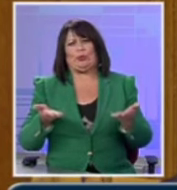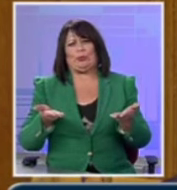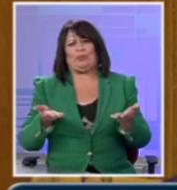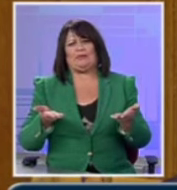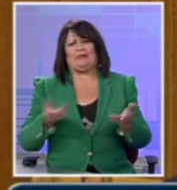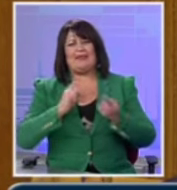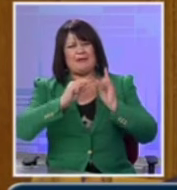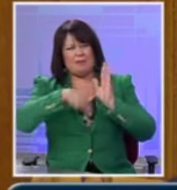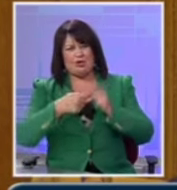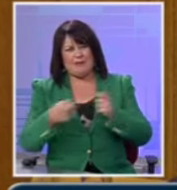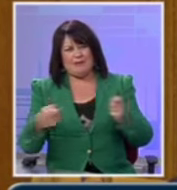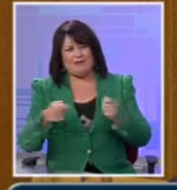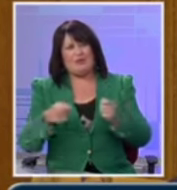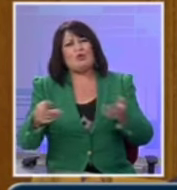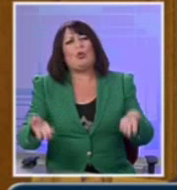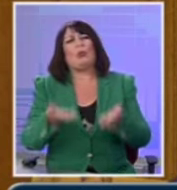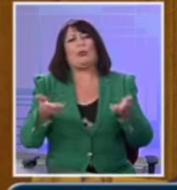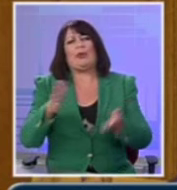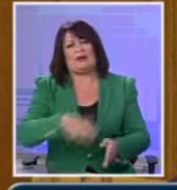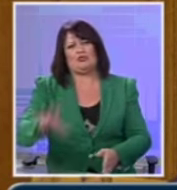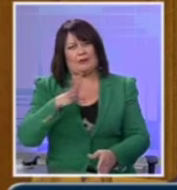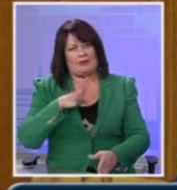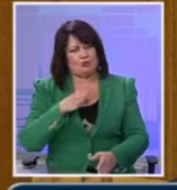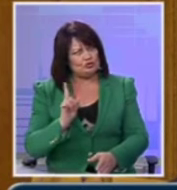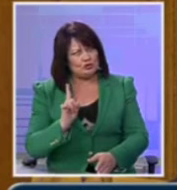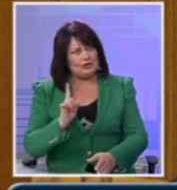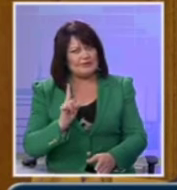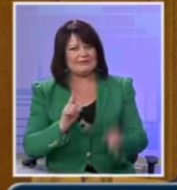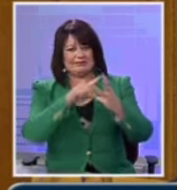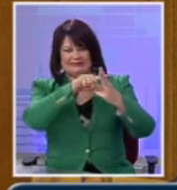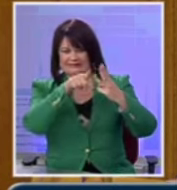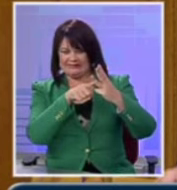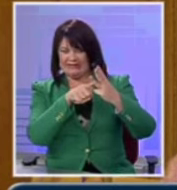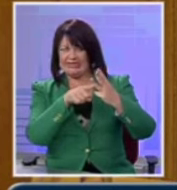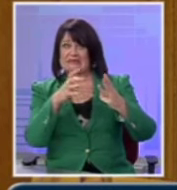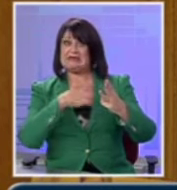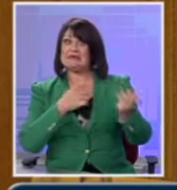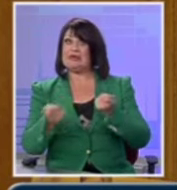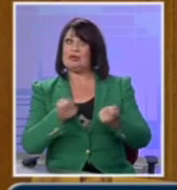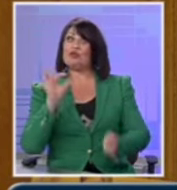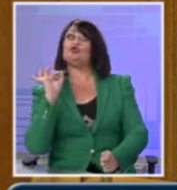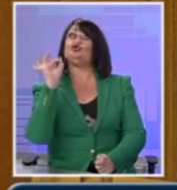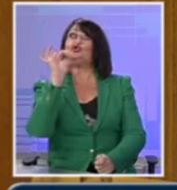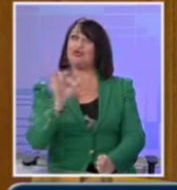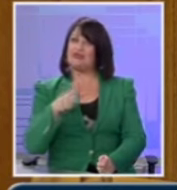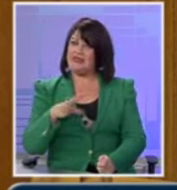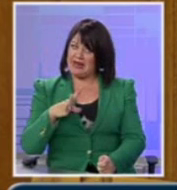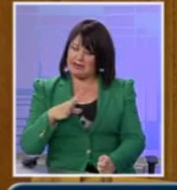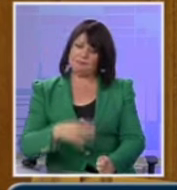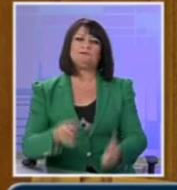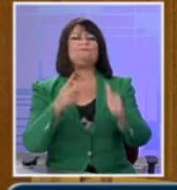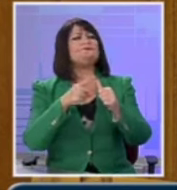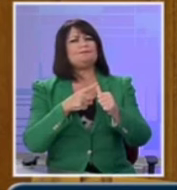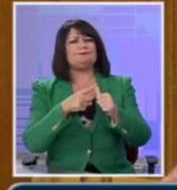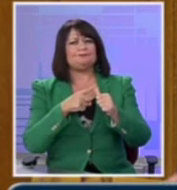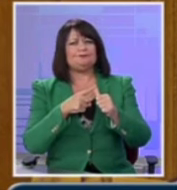των μνημονιακών μέτρων, αλλά θα επιδιώκει τρεις μεγάλους στρατηγικούς στόχους. Ο πρώτος είναι